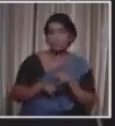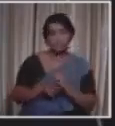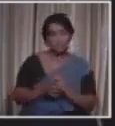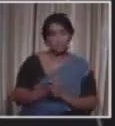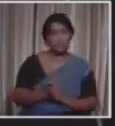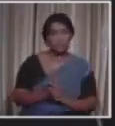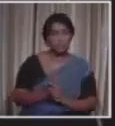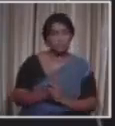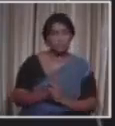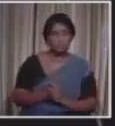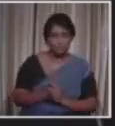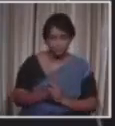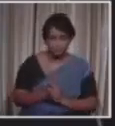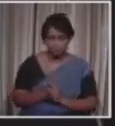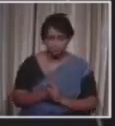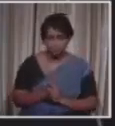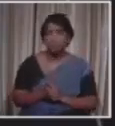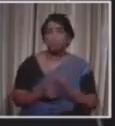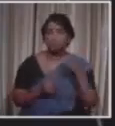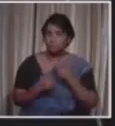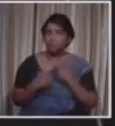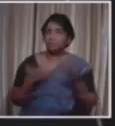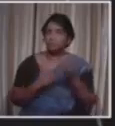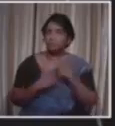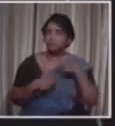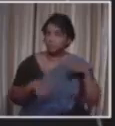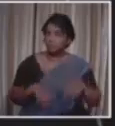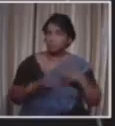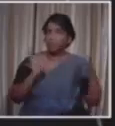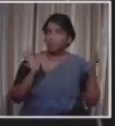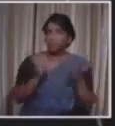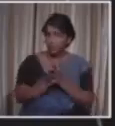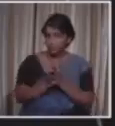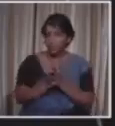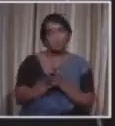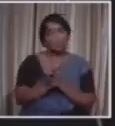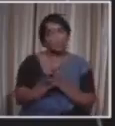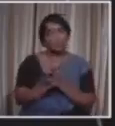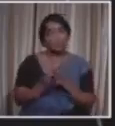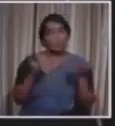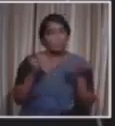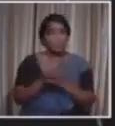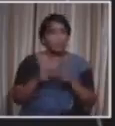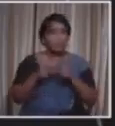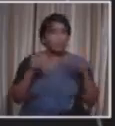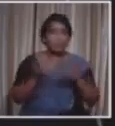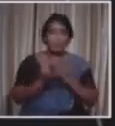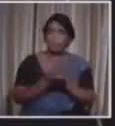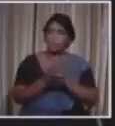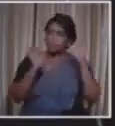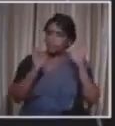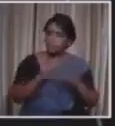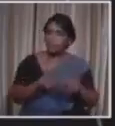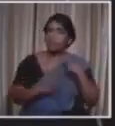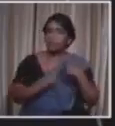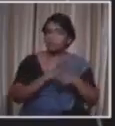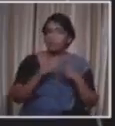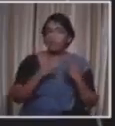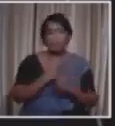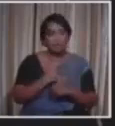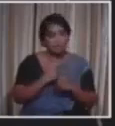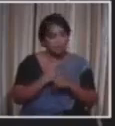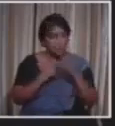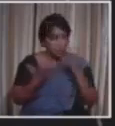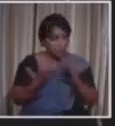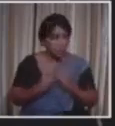मतकरण मतनीसा अभी हेमो मे विलाकोने का मतन पक्ष विपक्ष भेदे की तौर मेरे अट हदन का